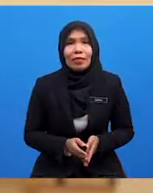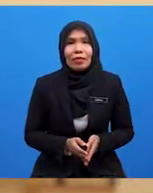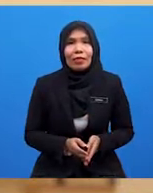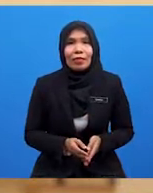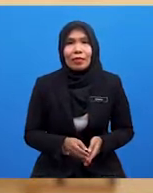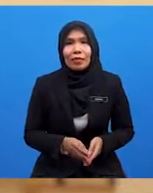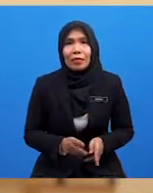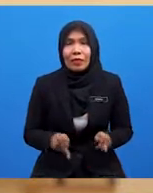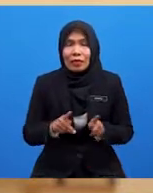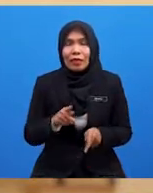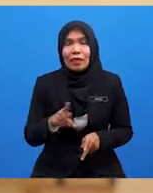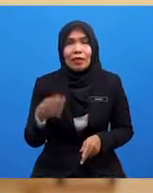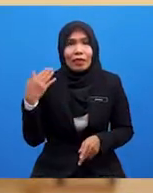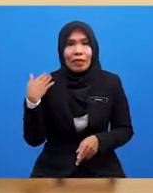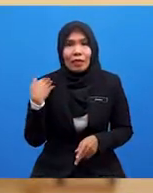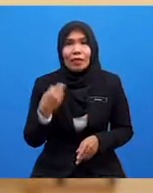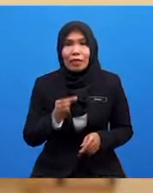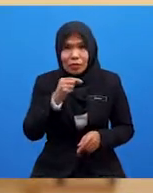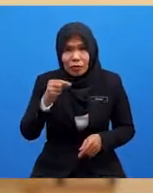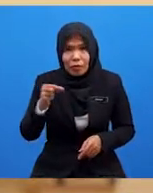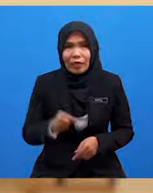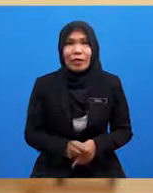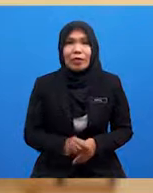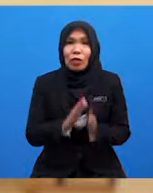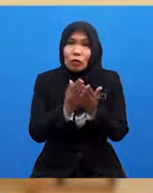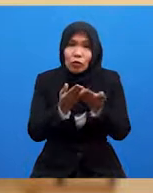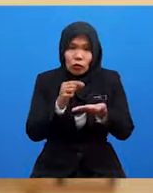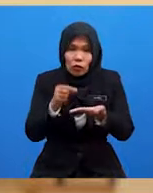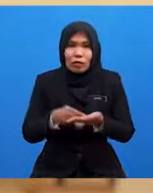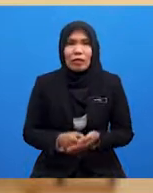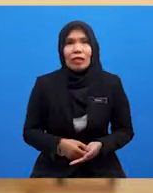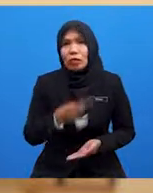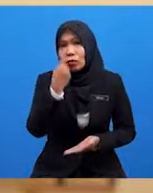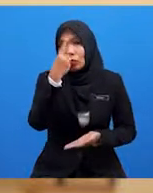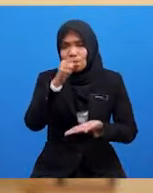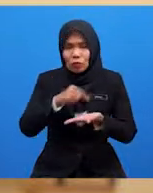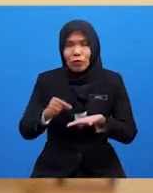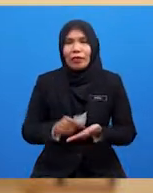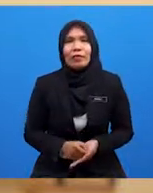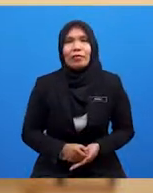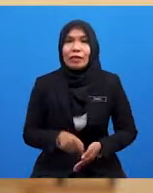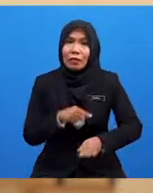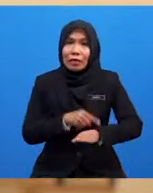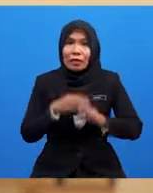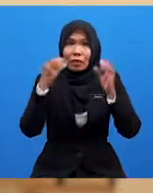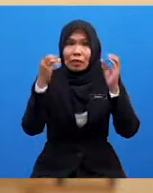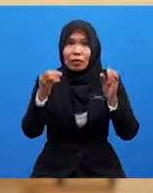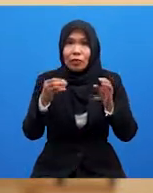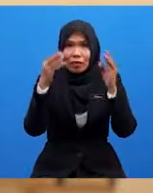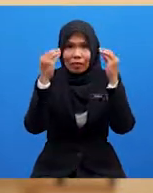pen dan buku nota sudah ada bersama-sama pelajar untuk mencatat nota semasa cikgu beri penerangan.